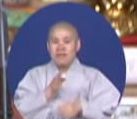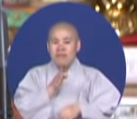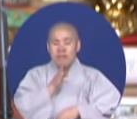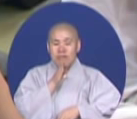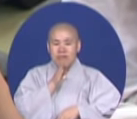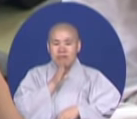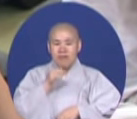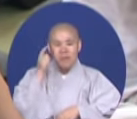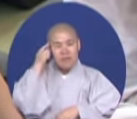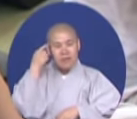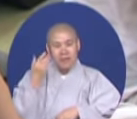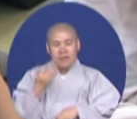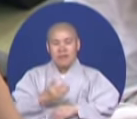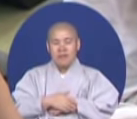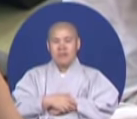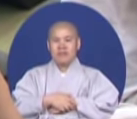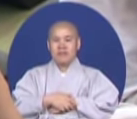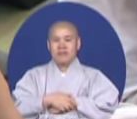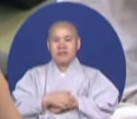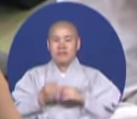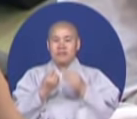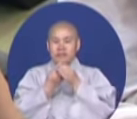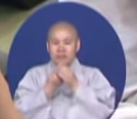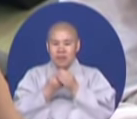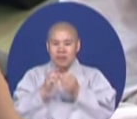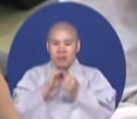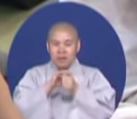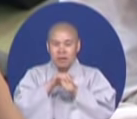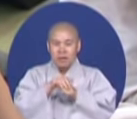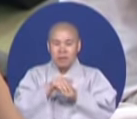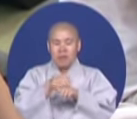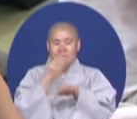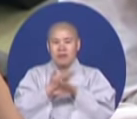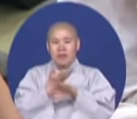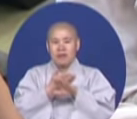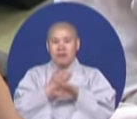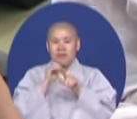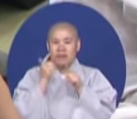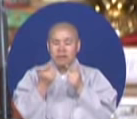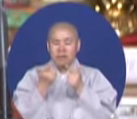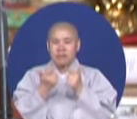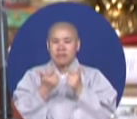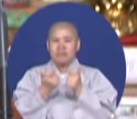맞죠? 네. 씨앗과 열매가 절대 다른 게 아니에요.